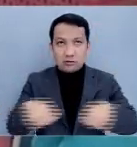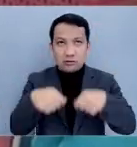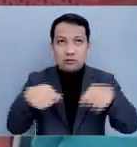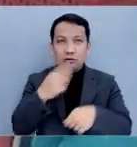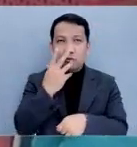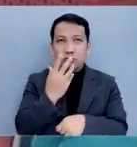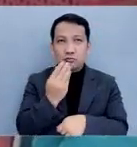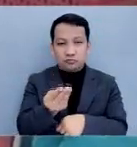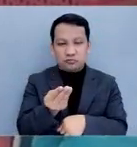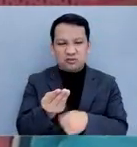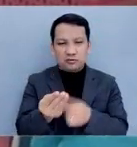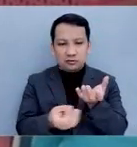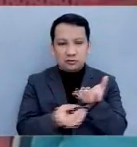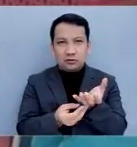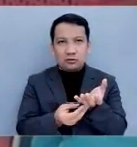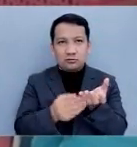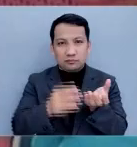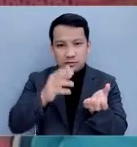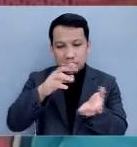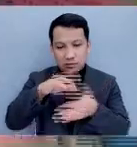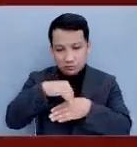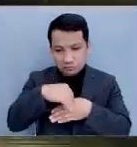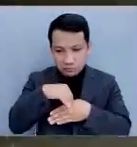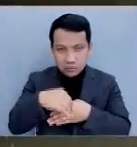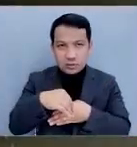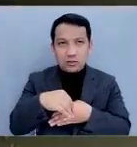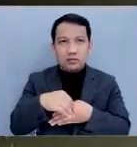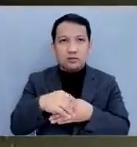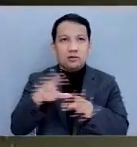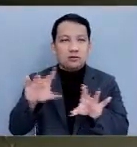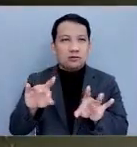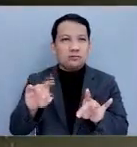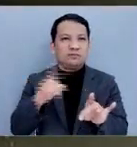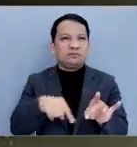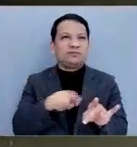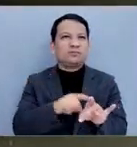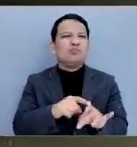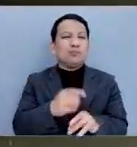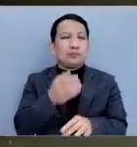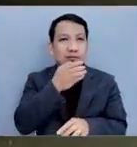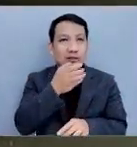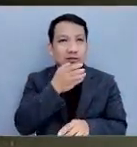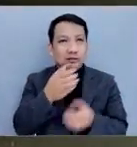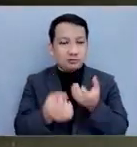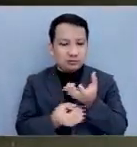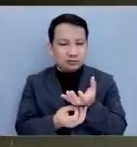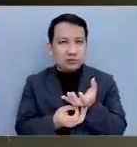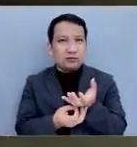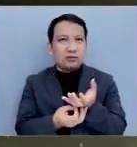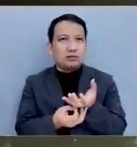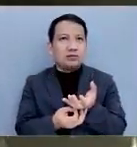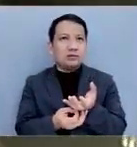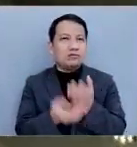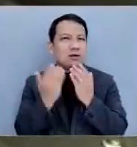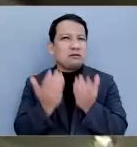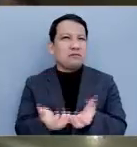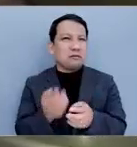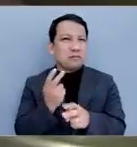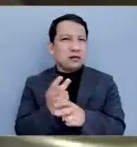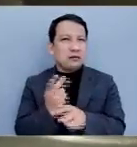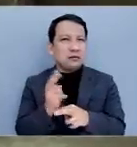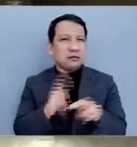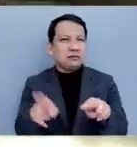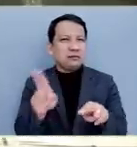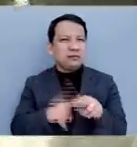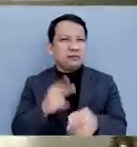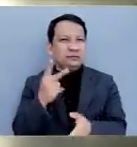nag-aas nun. Pag mga karni-karni, mga palambutin. Para sa mga karinderya at nagluluto sa bahay, mas mabigat talaga yung dagdag singil